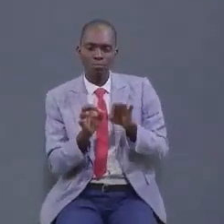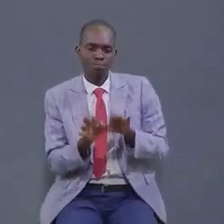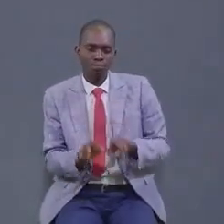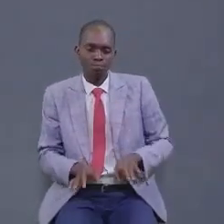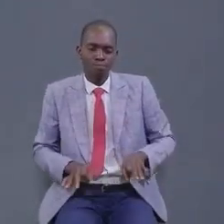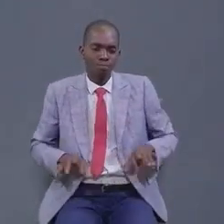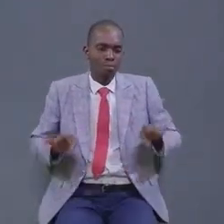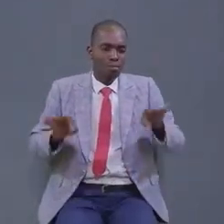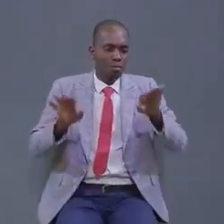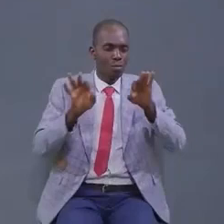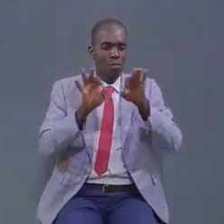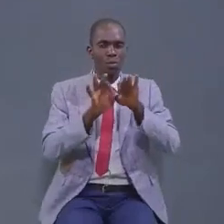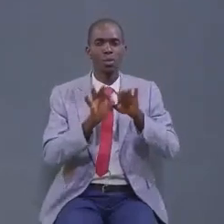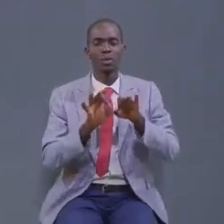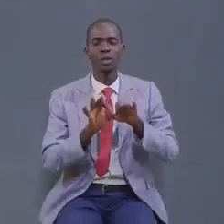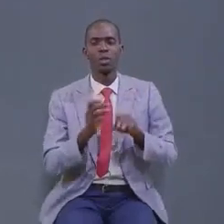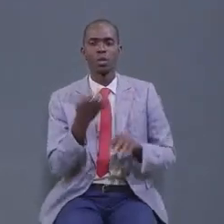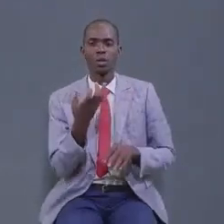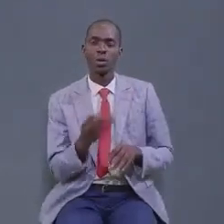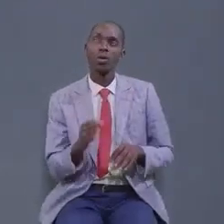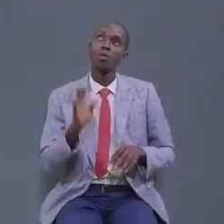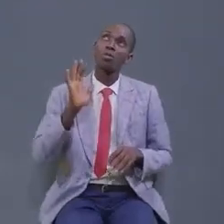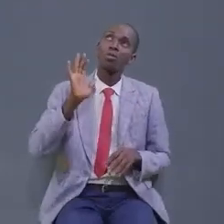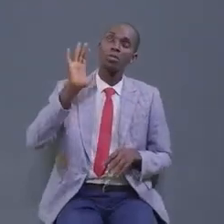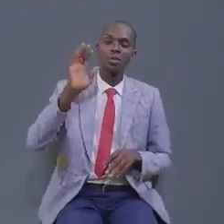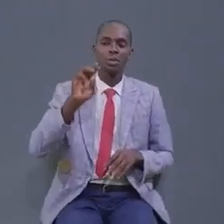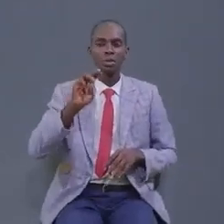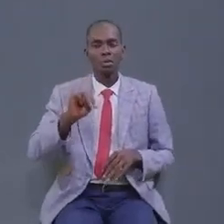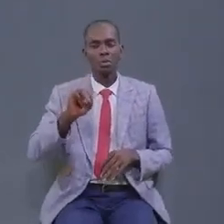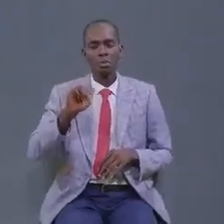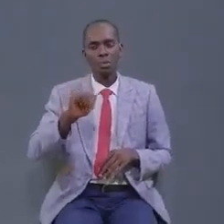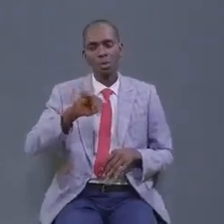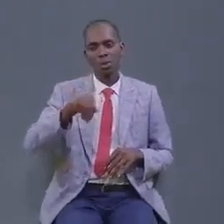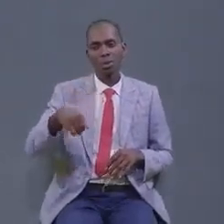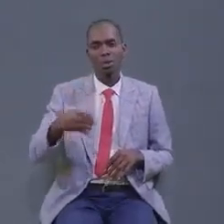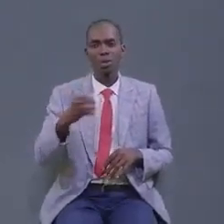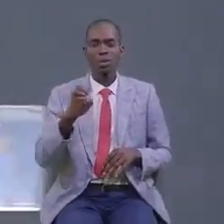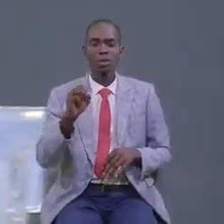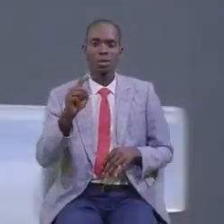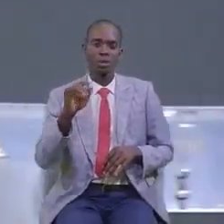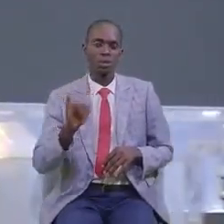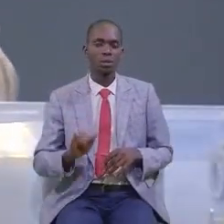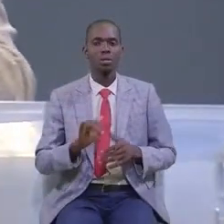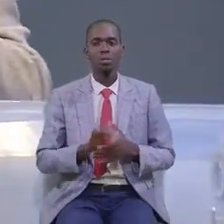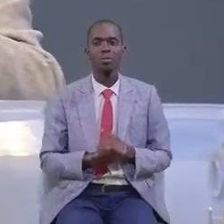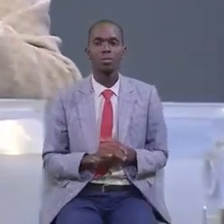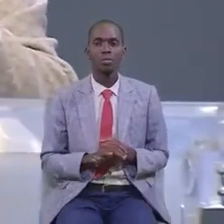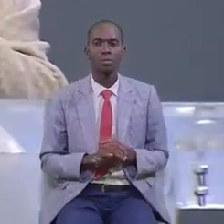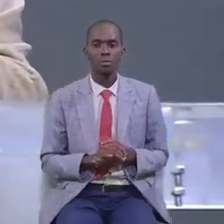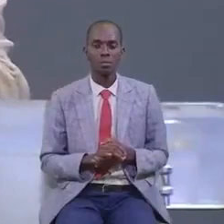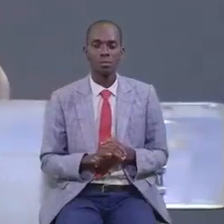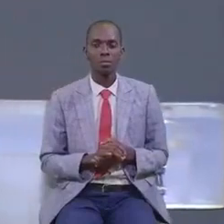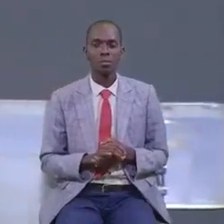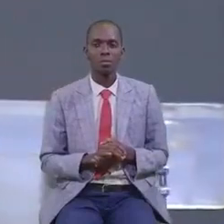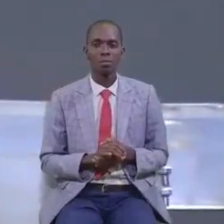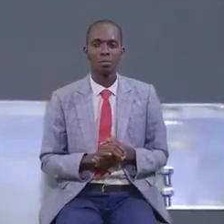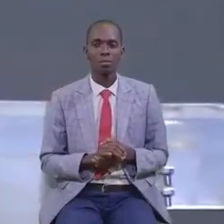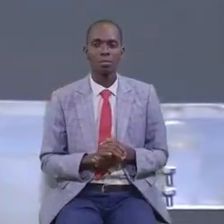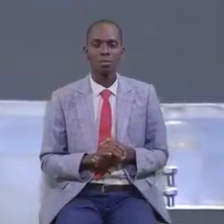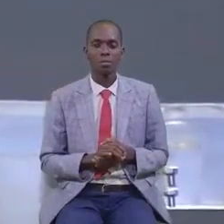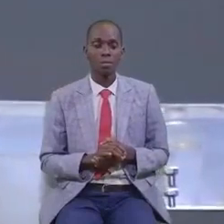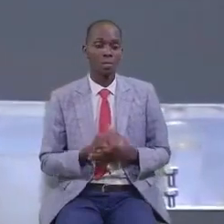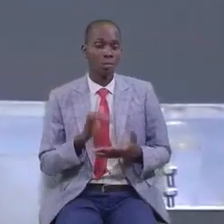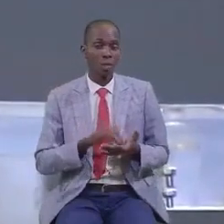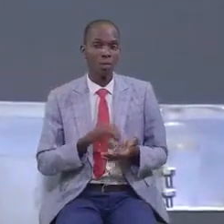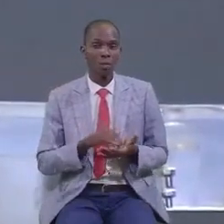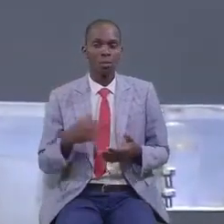essentials of his majesty manamu ayana yokka mahima prabhaval aunnatyaniki keelakamaina moolakalaga chustunnam again